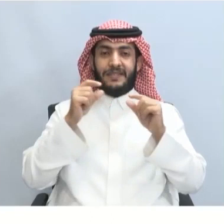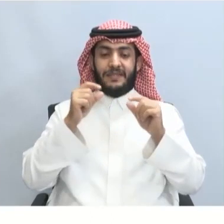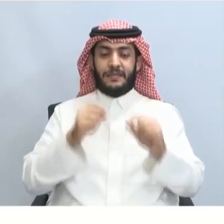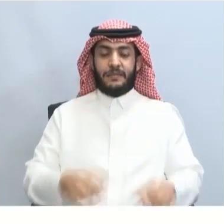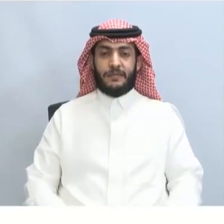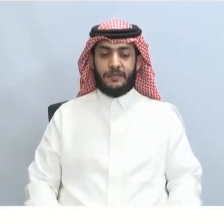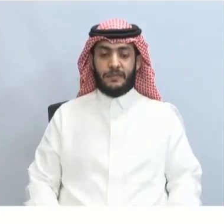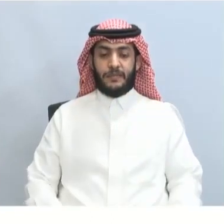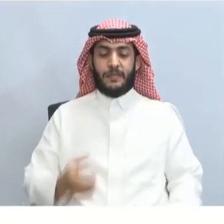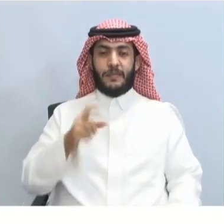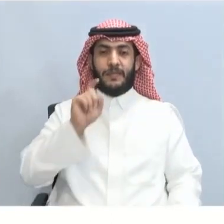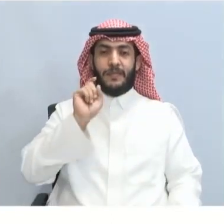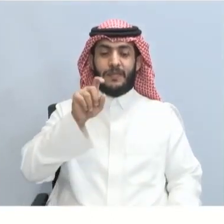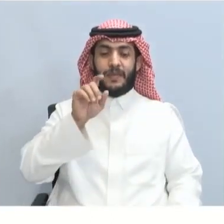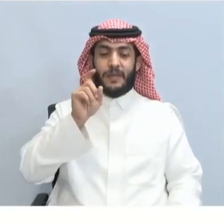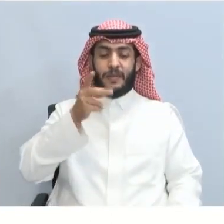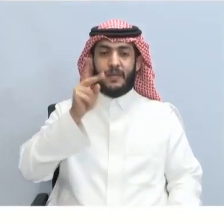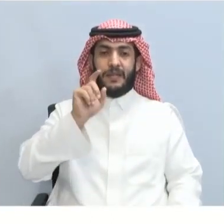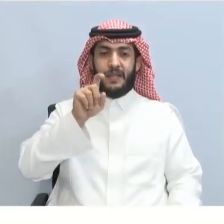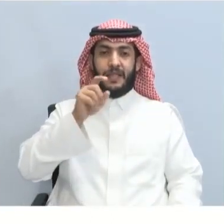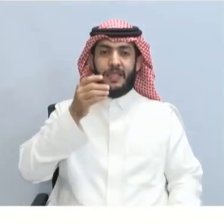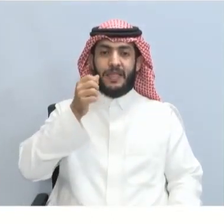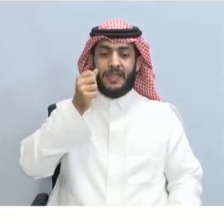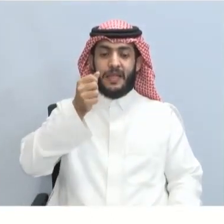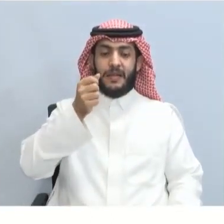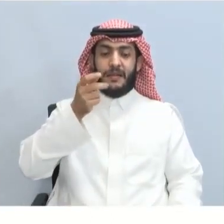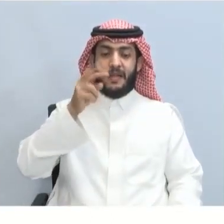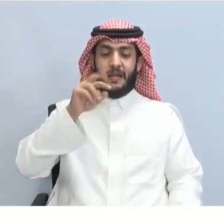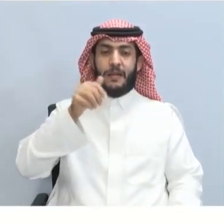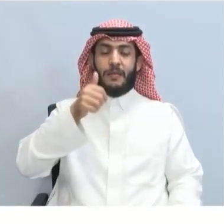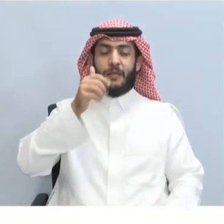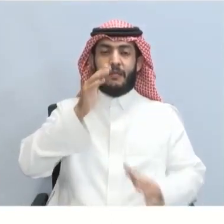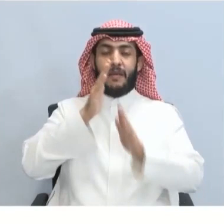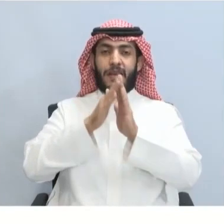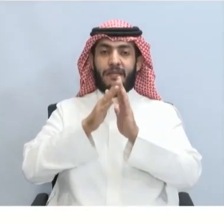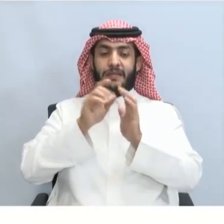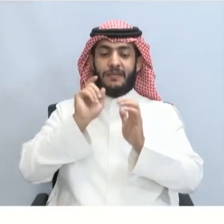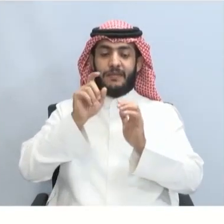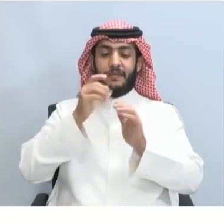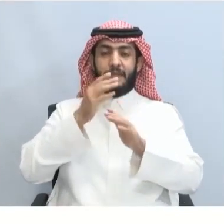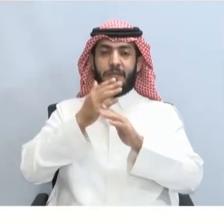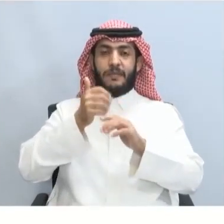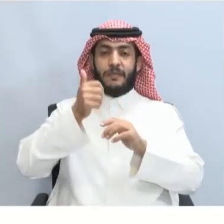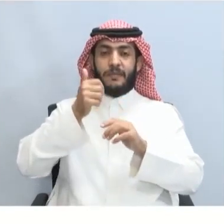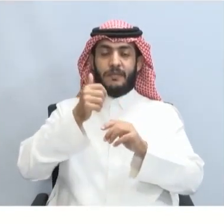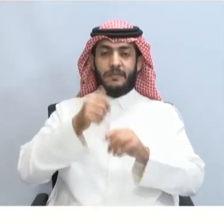ال اضغط ضغطا مزدوجا على الملف سيفتح الملف وستظهر نتيجه